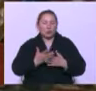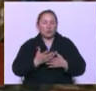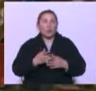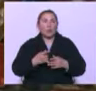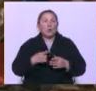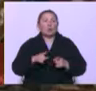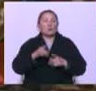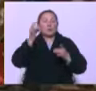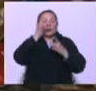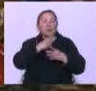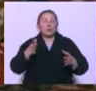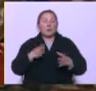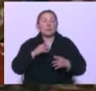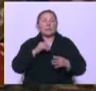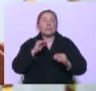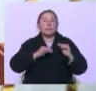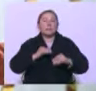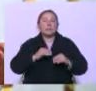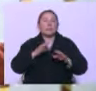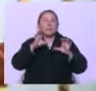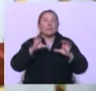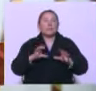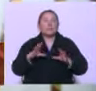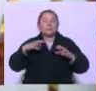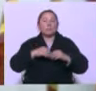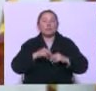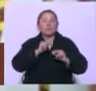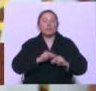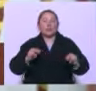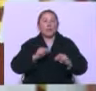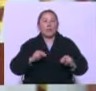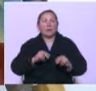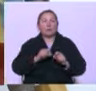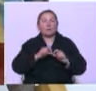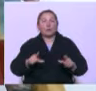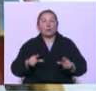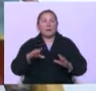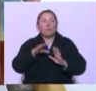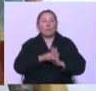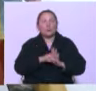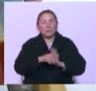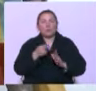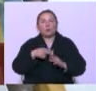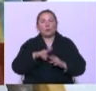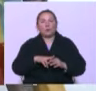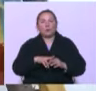культуре. Мирамгуль Тунгатарова сделала традиции совместно с учениками изготовления школьных принадлежностей,